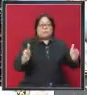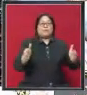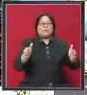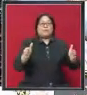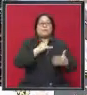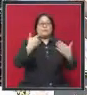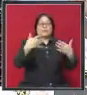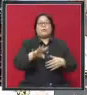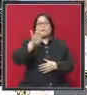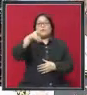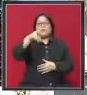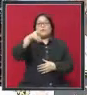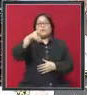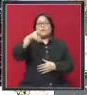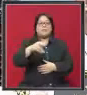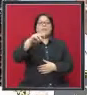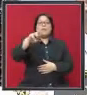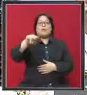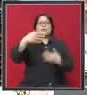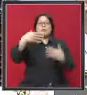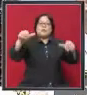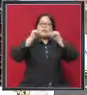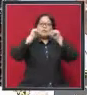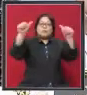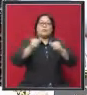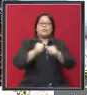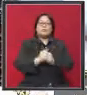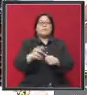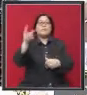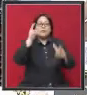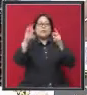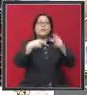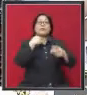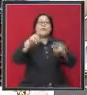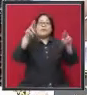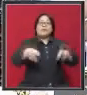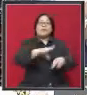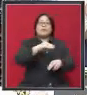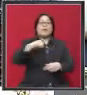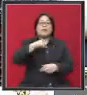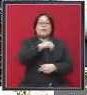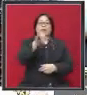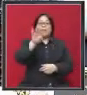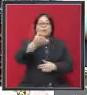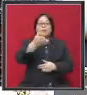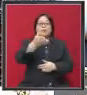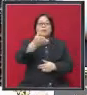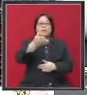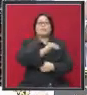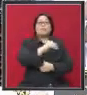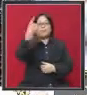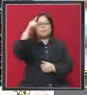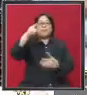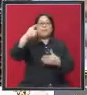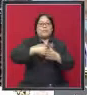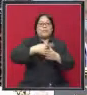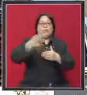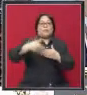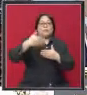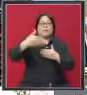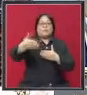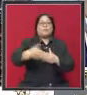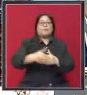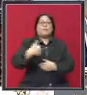sahaja, sudah 4 paket prihatin diumumkan dengan mendengar suara rakyat dan ahli Yang Berhormat sekalian. Dan untuk bulan-bulan